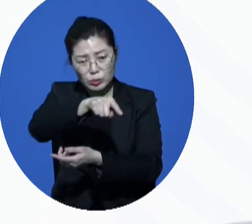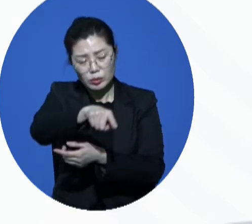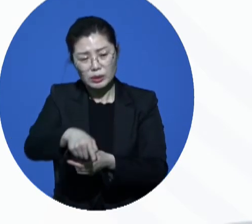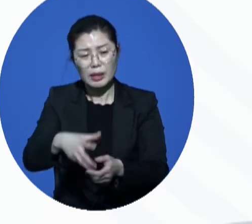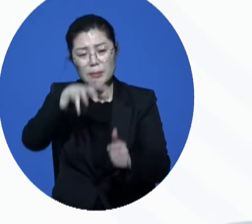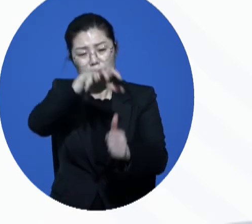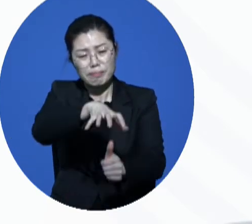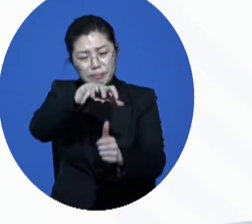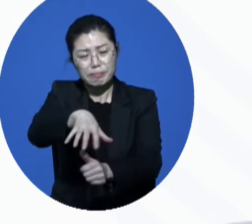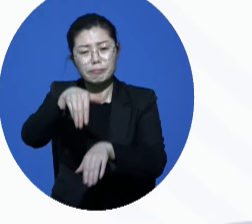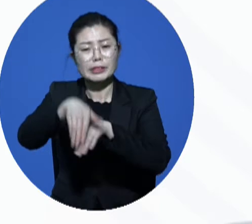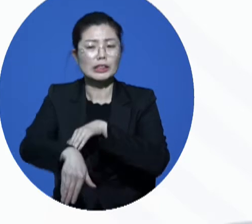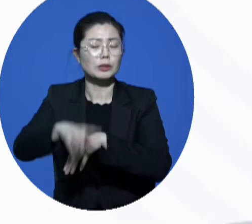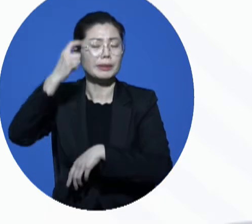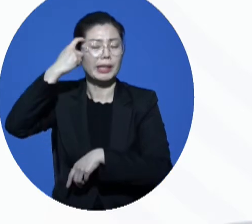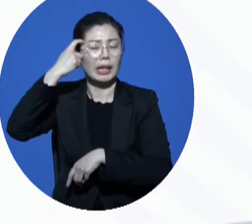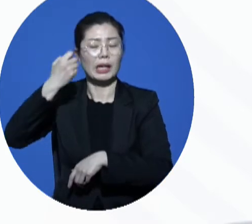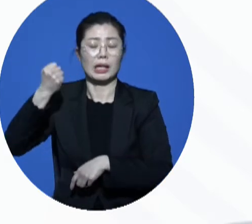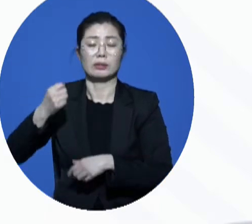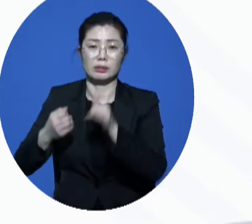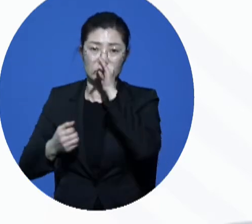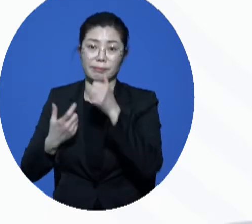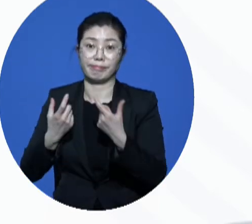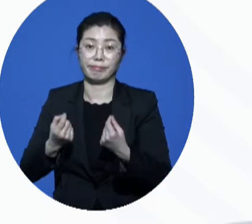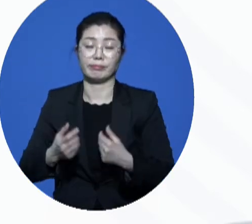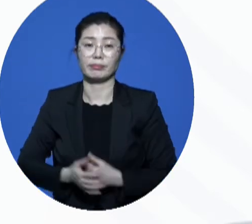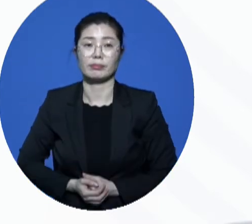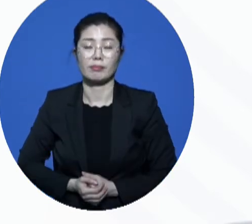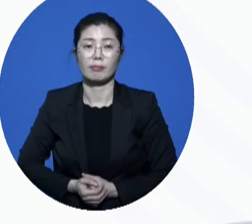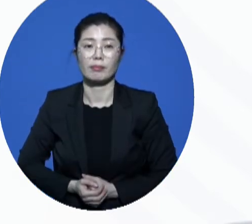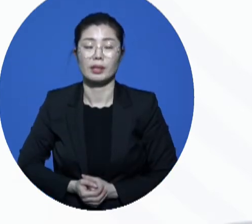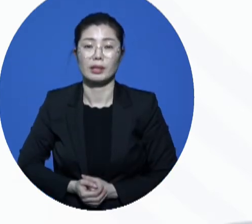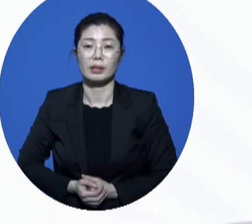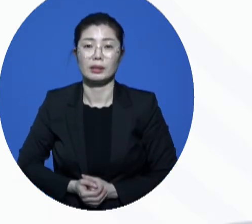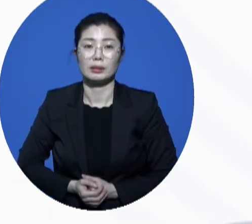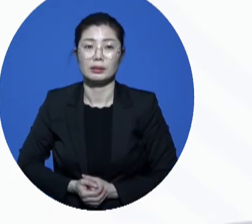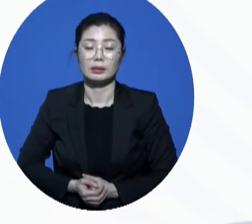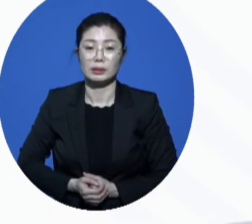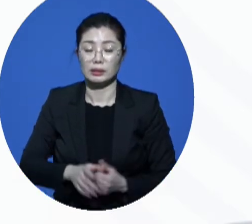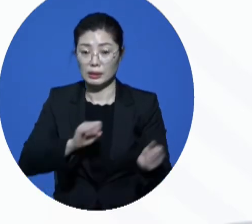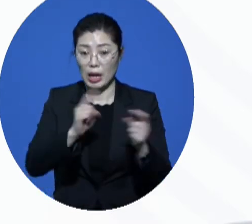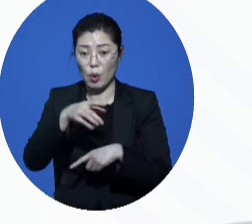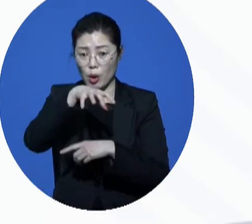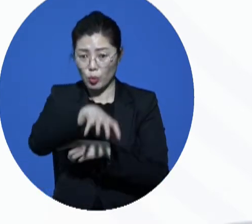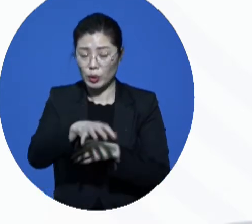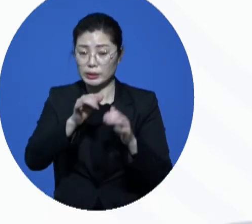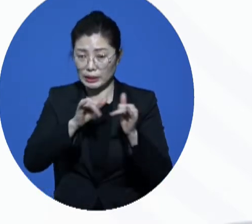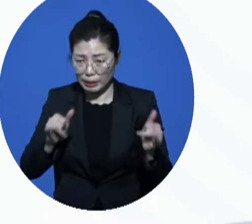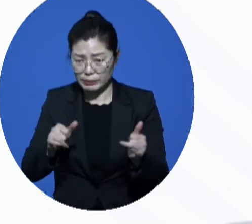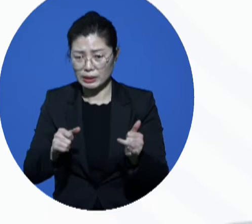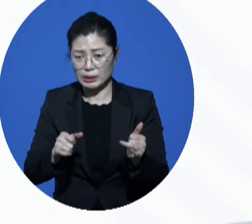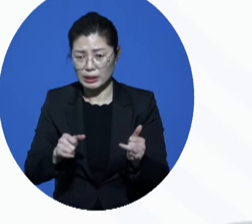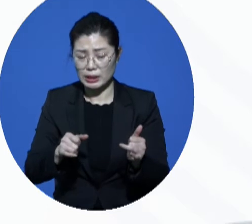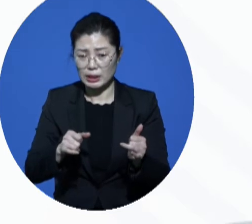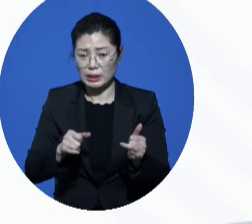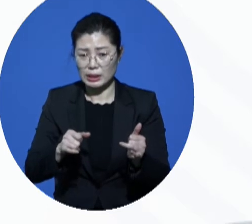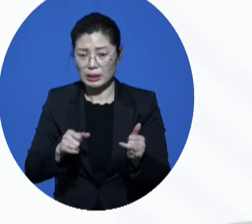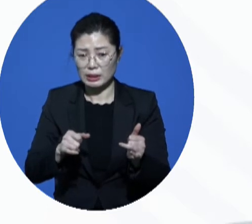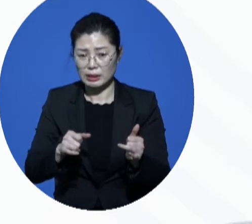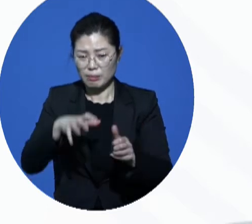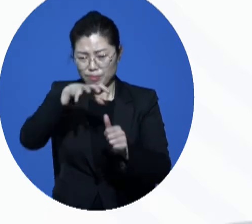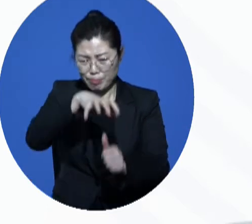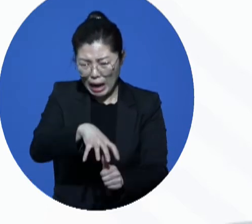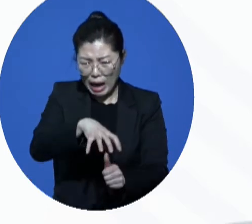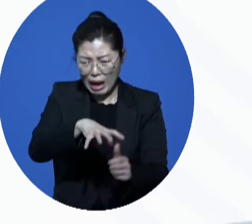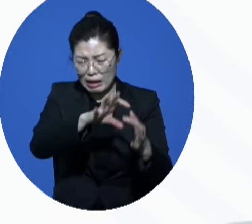것이지요. 저희는 여기서 감금의 회로망이라는 개념을 빌어서 신화재활원의 사람들이 긴급탈시설 할 수 없게